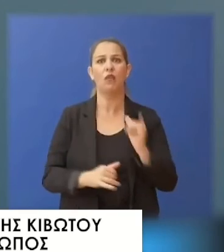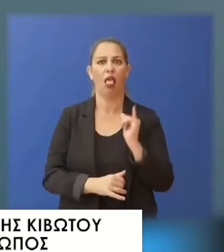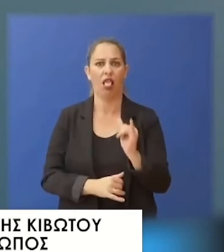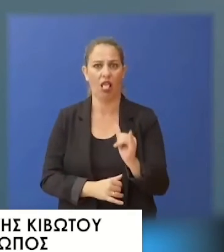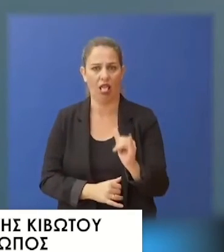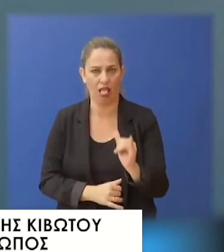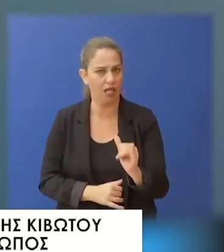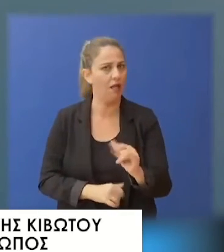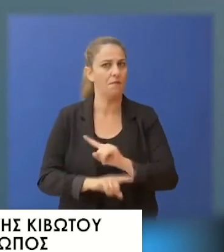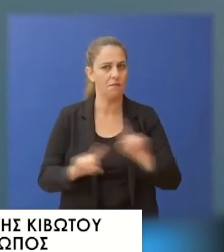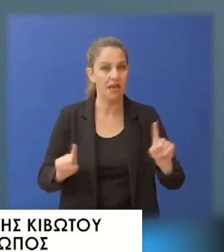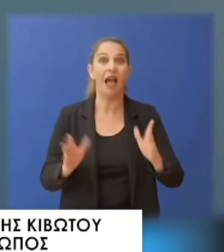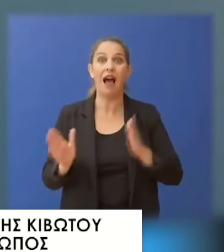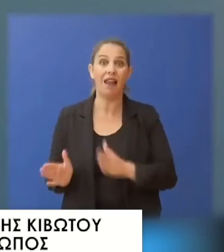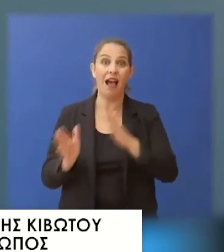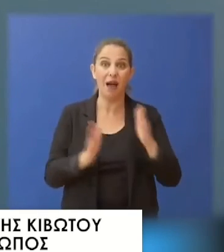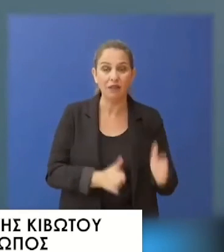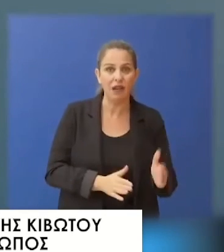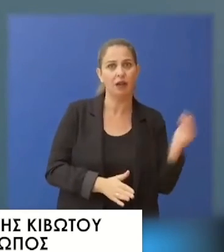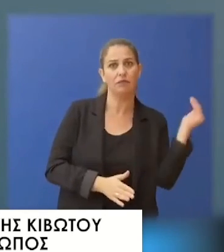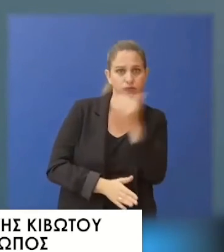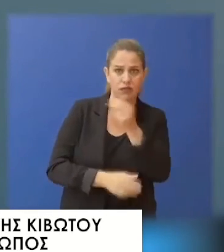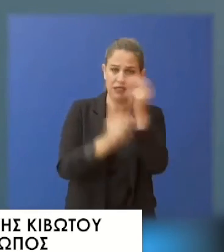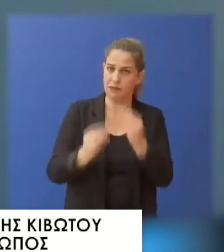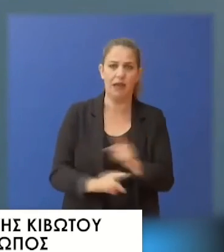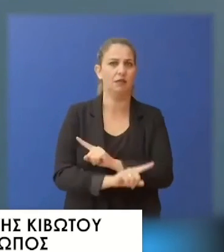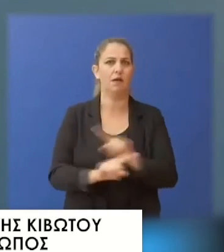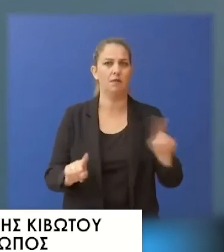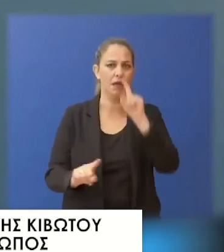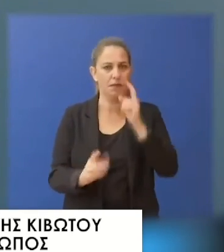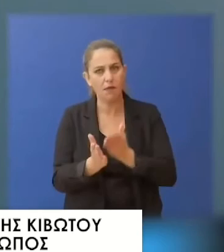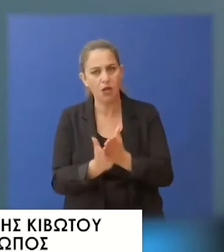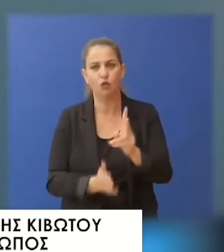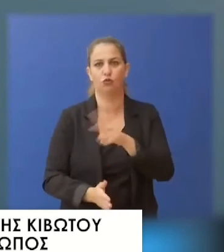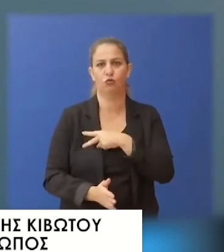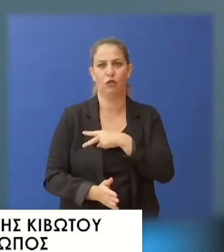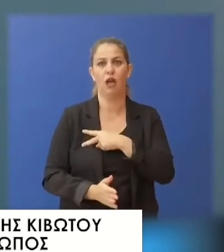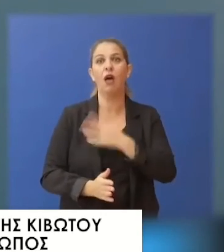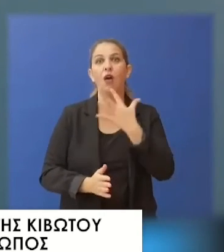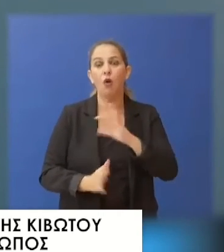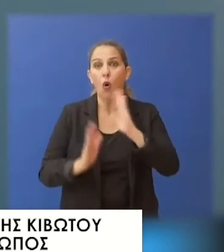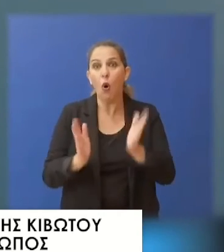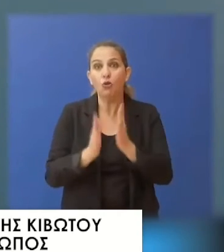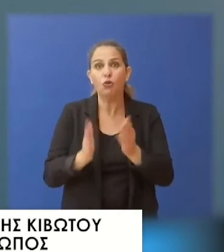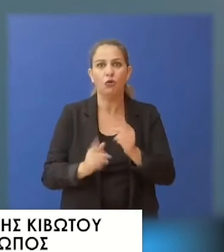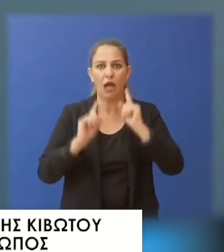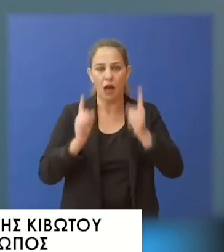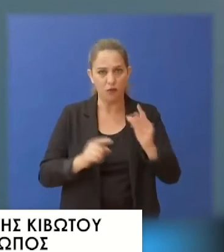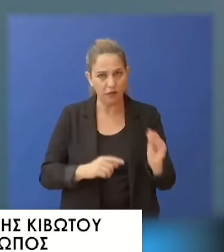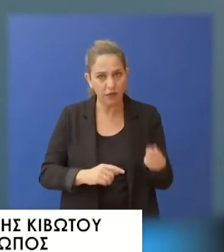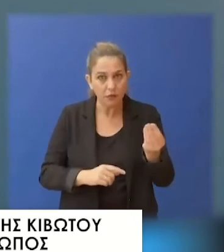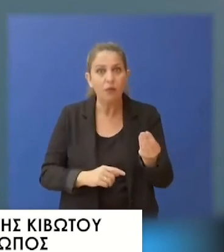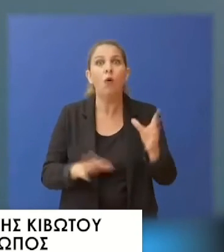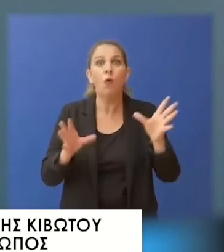αλλά ούτε και βιαστικές κινήσεις και συμπεράσματα. Γιατί ό,τι απόφαση και αν πάρθει, αυτή θα αφορά τα παιδιά. Και σε